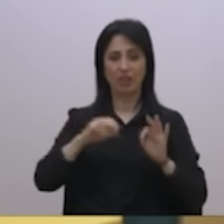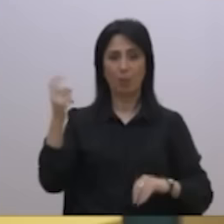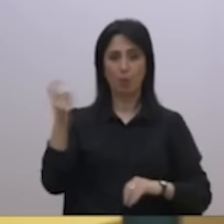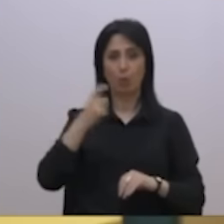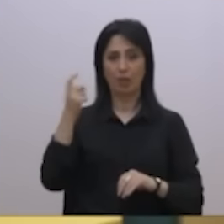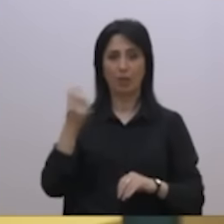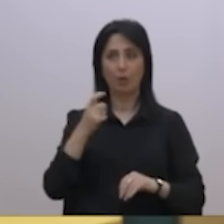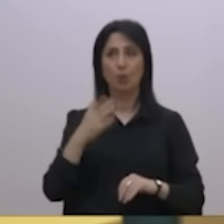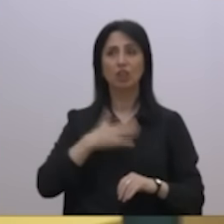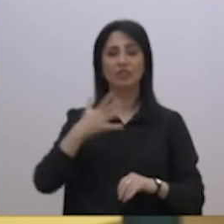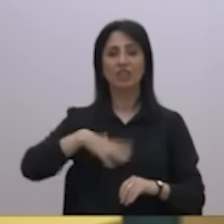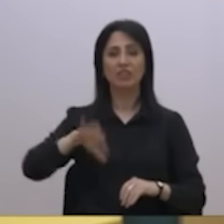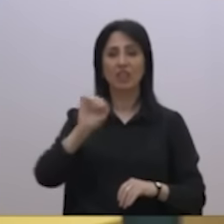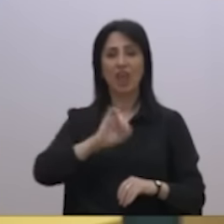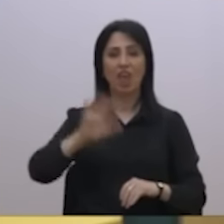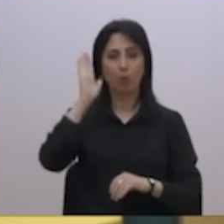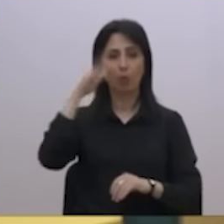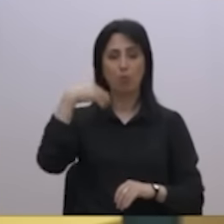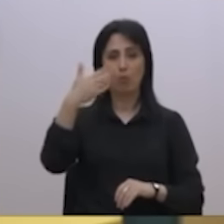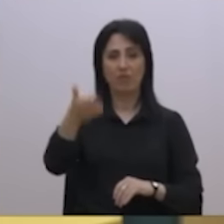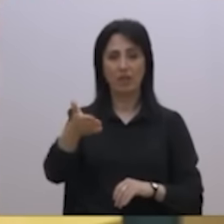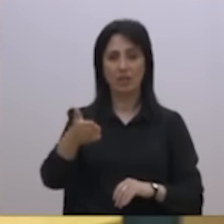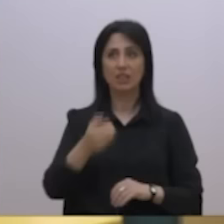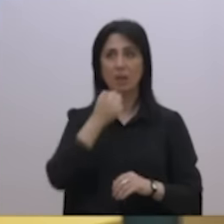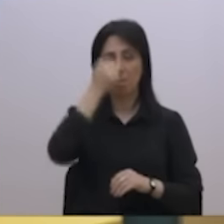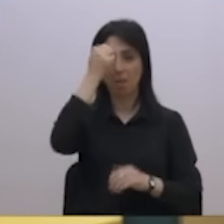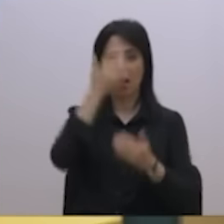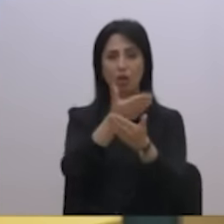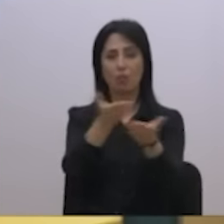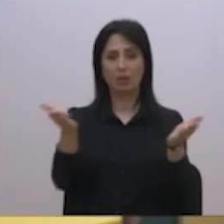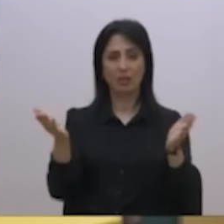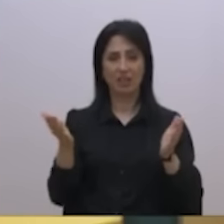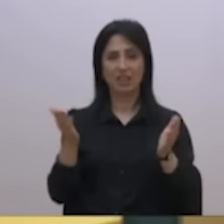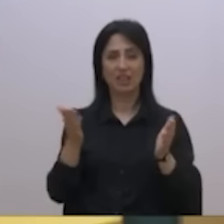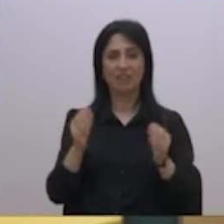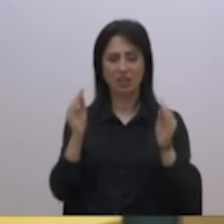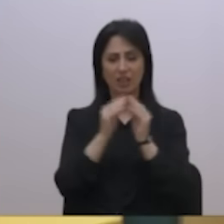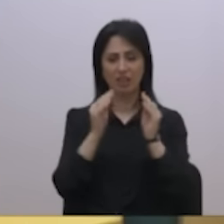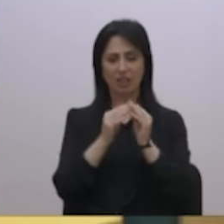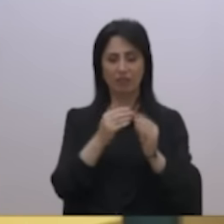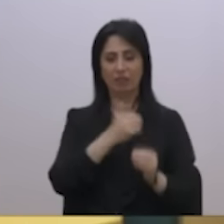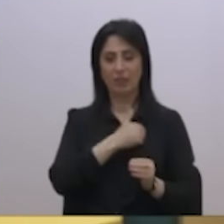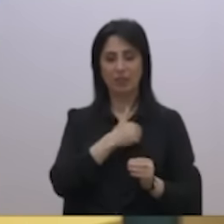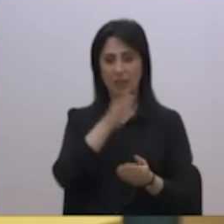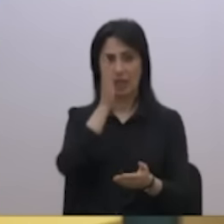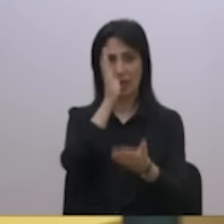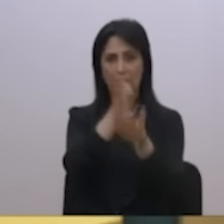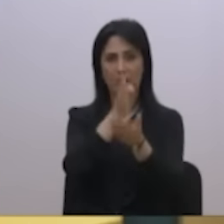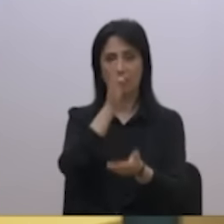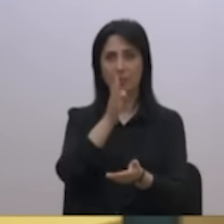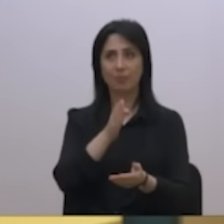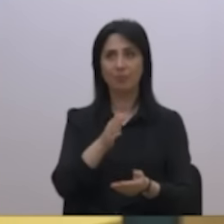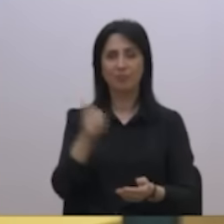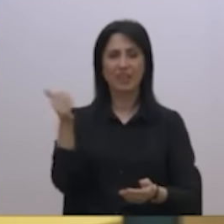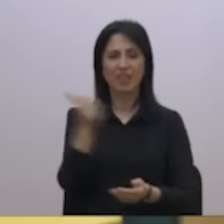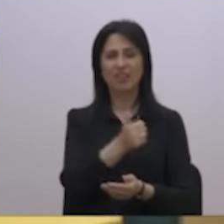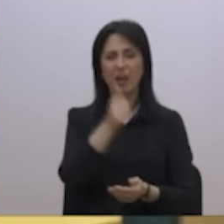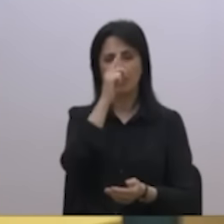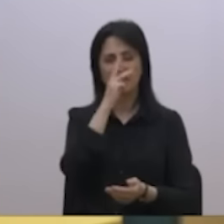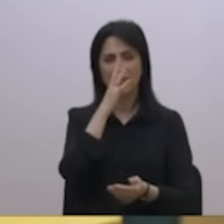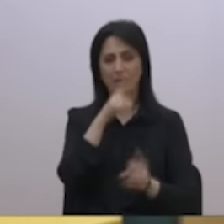დამოუკიდებლობას, ჩვენი ქვეყნის ევროპულ მომავალს. მადლობა თქვენ იმ ურყევინებისთვის, რომელსაც კვირეების და